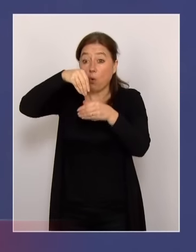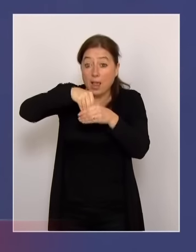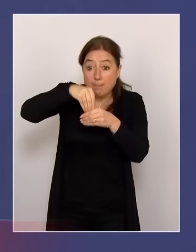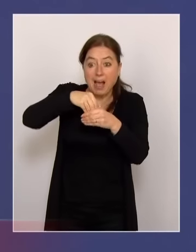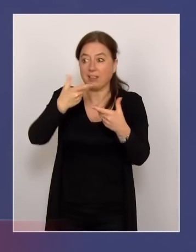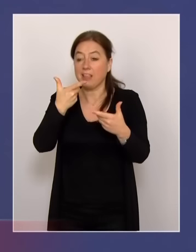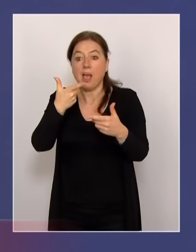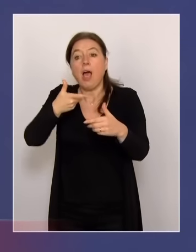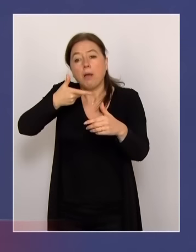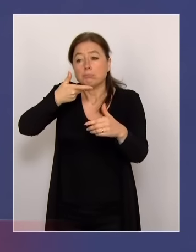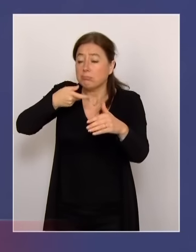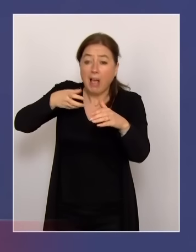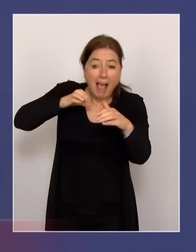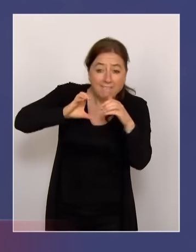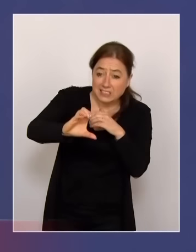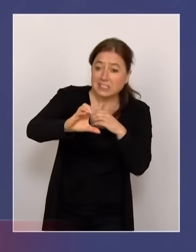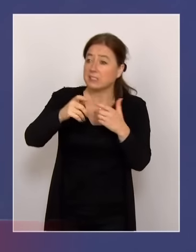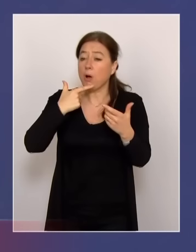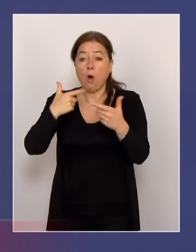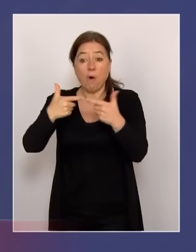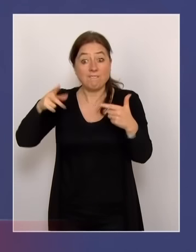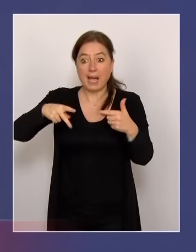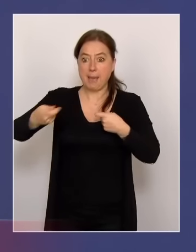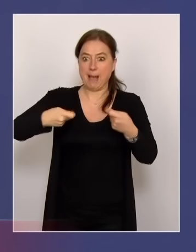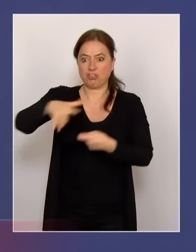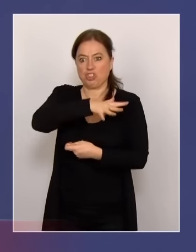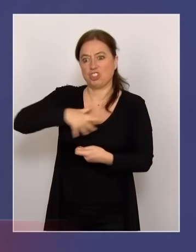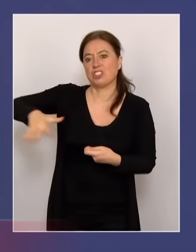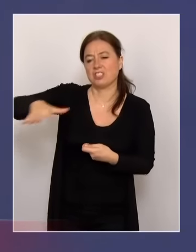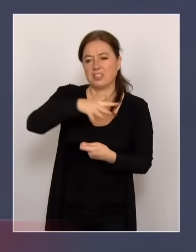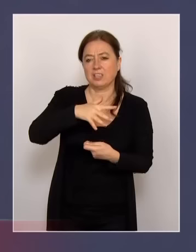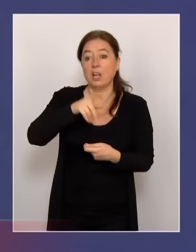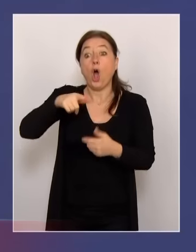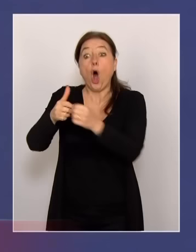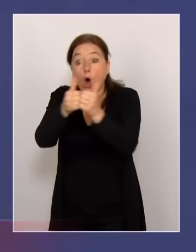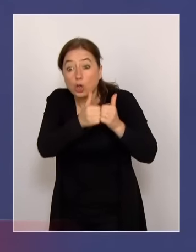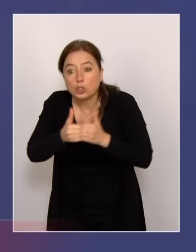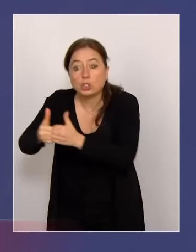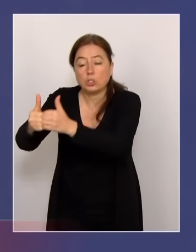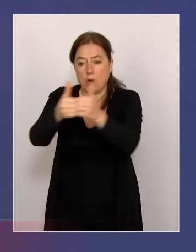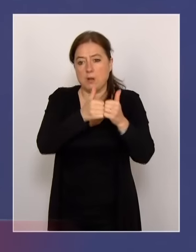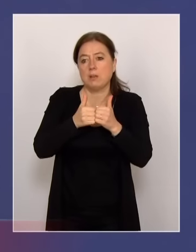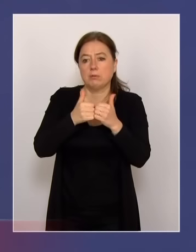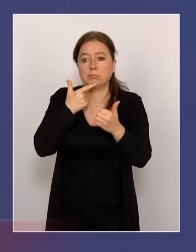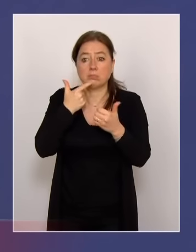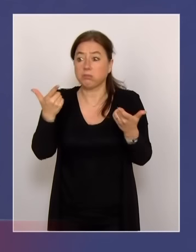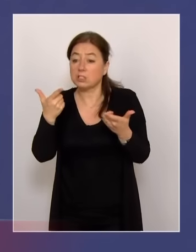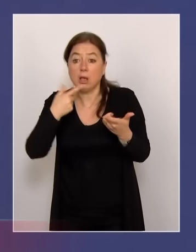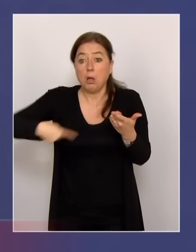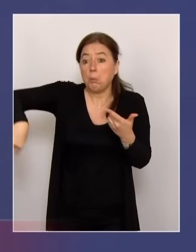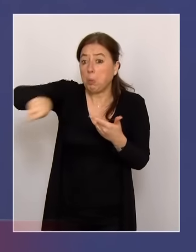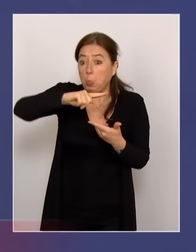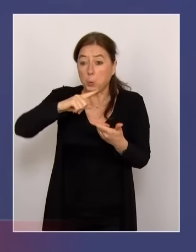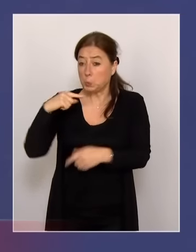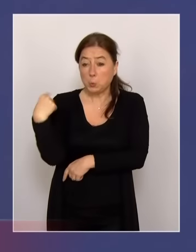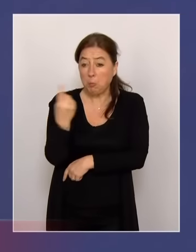-dire réussir à créer les éléments de solidarité pour que ça fonctionne, que nos faux d'investissement, que l'ensemble de nos acteurs des marchés de capitaux fassent